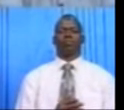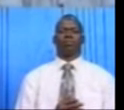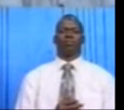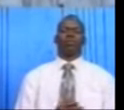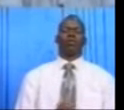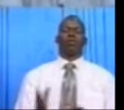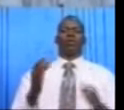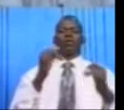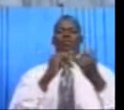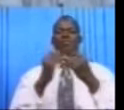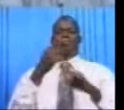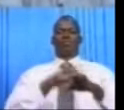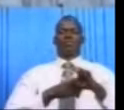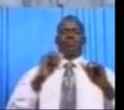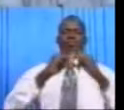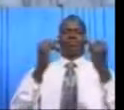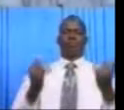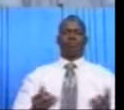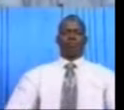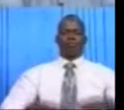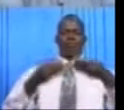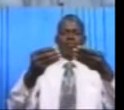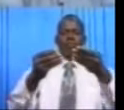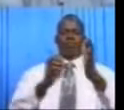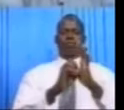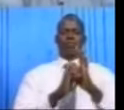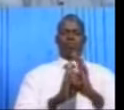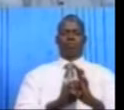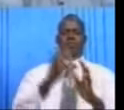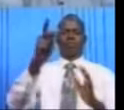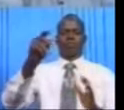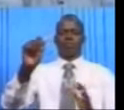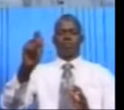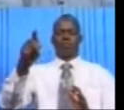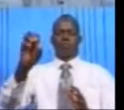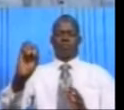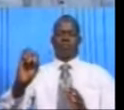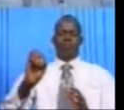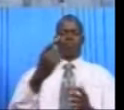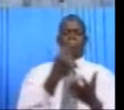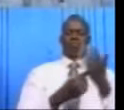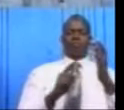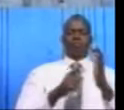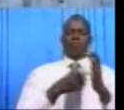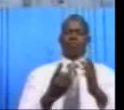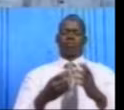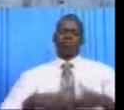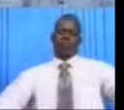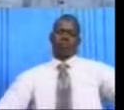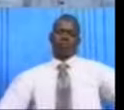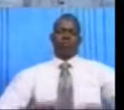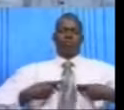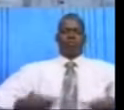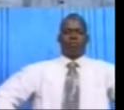Ces derniers temps, les médias nous ont donné l'image d'un pape quelque peu fatigué, physiquement diminué, mais